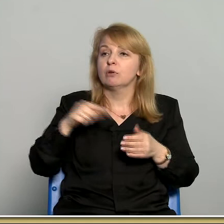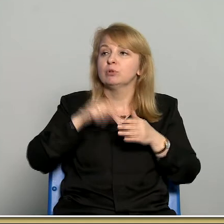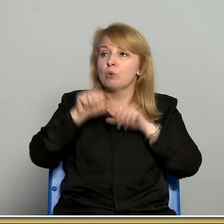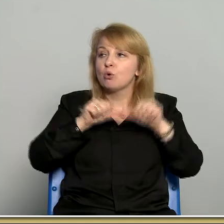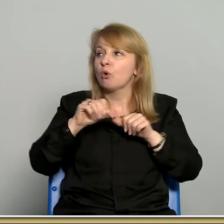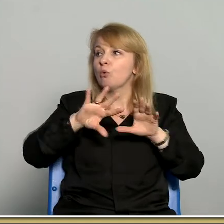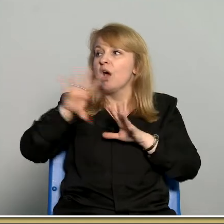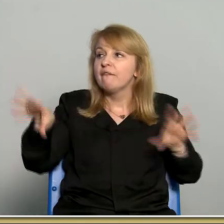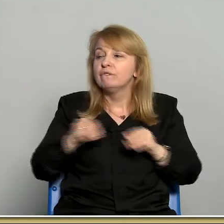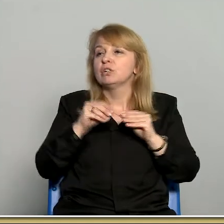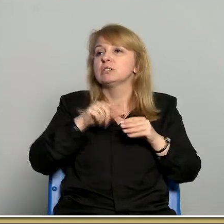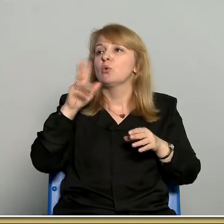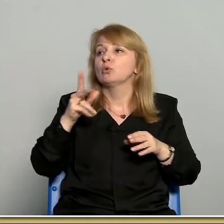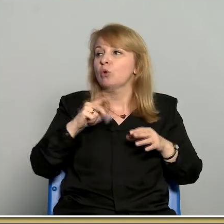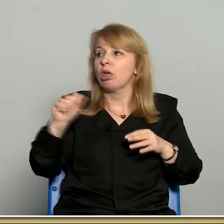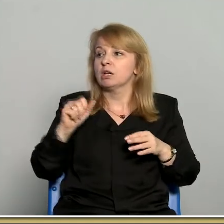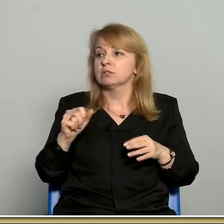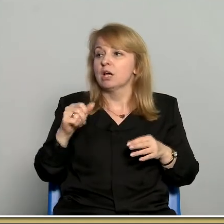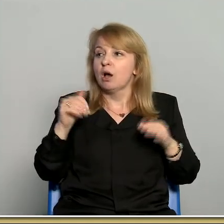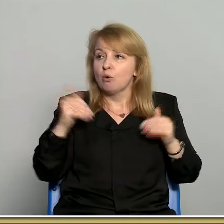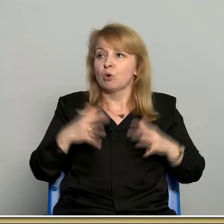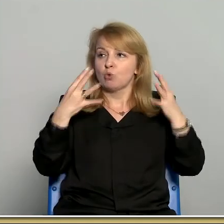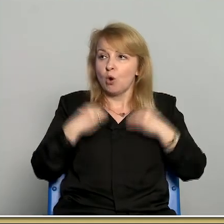pozostali uprawnieni beneficjenci.